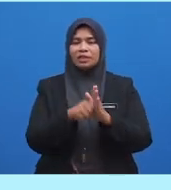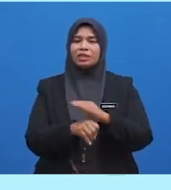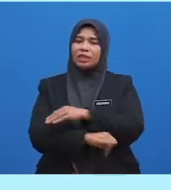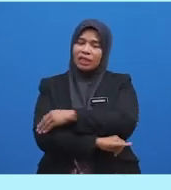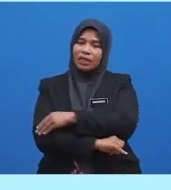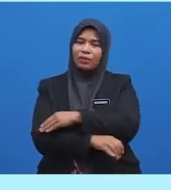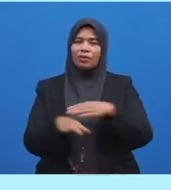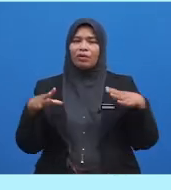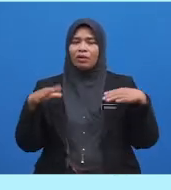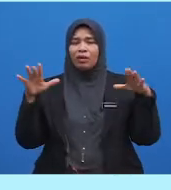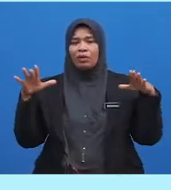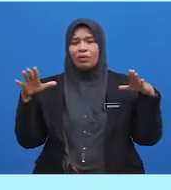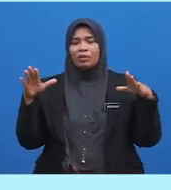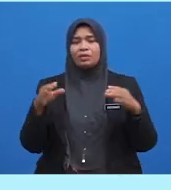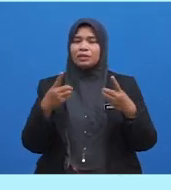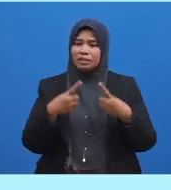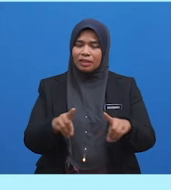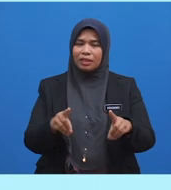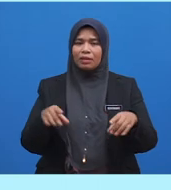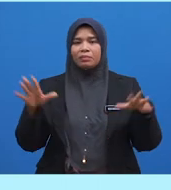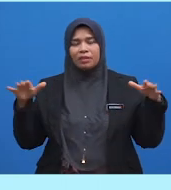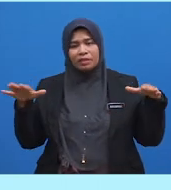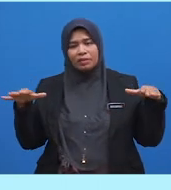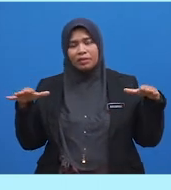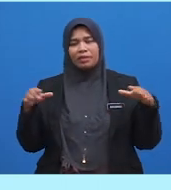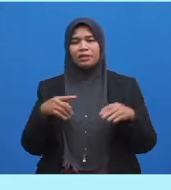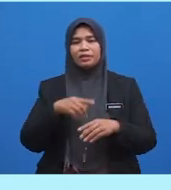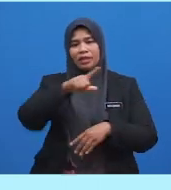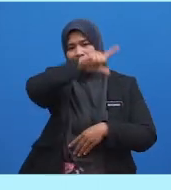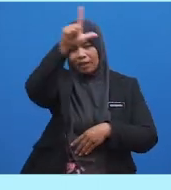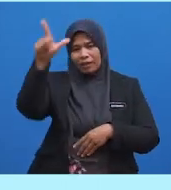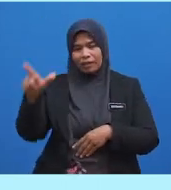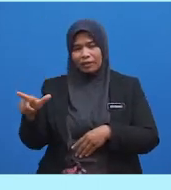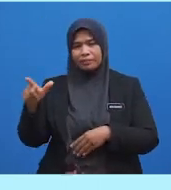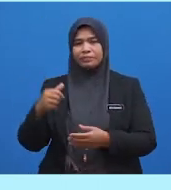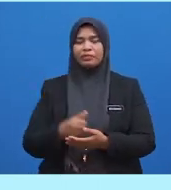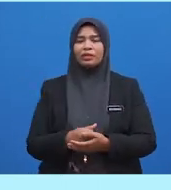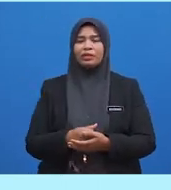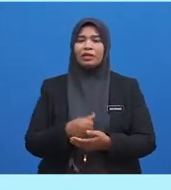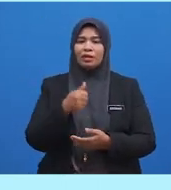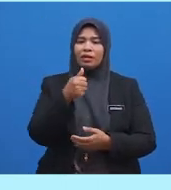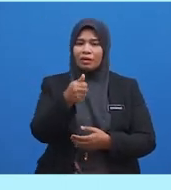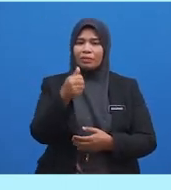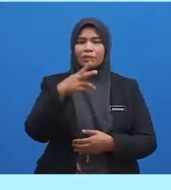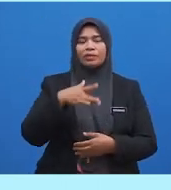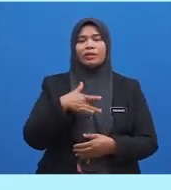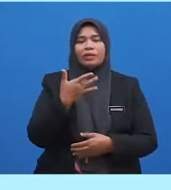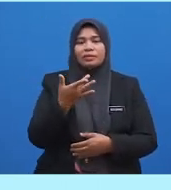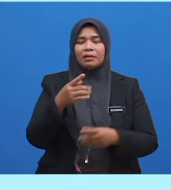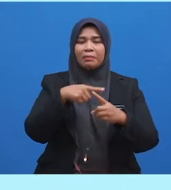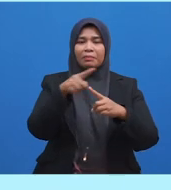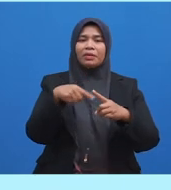kelelawar sedang berterbangan di langit kamu resep